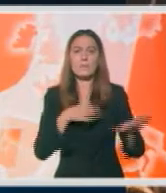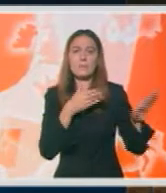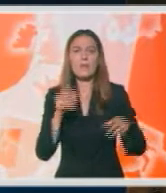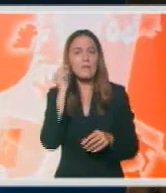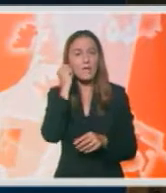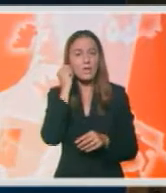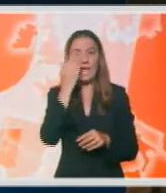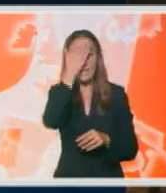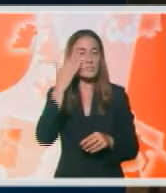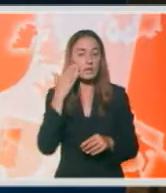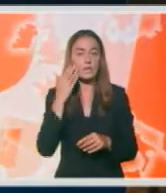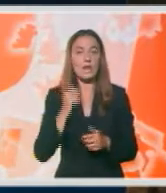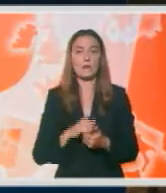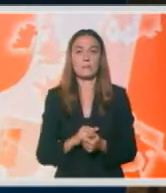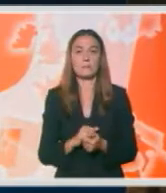musketari,